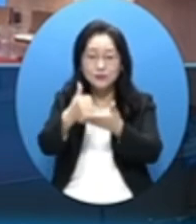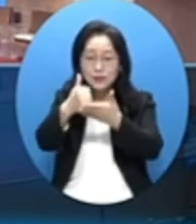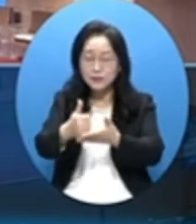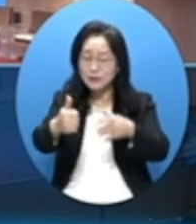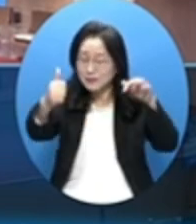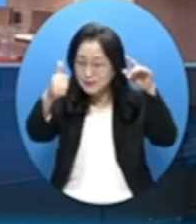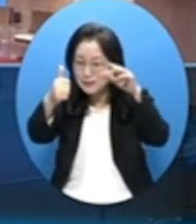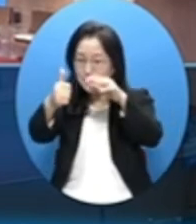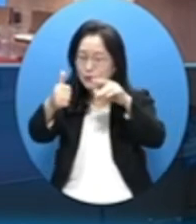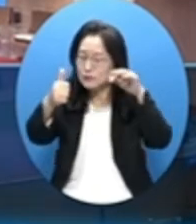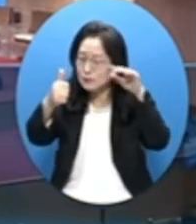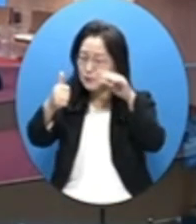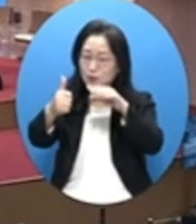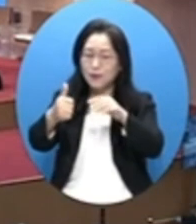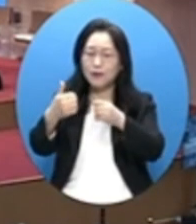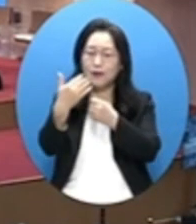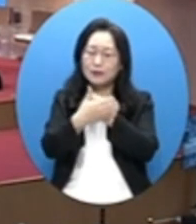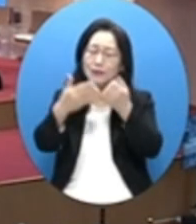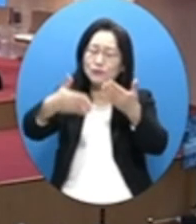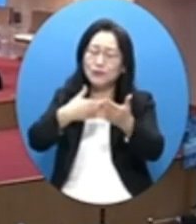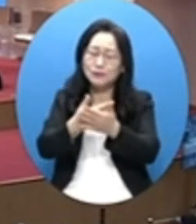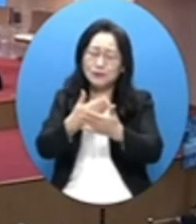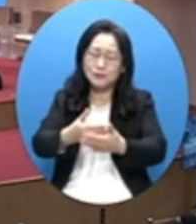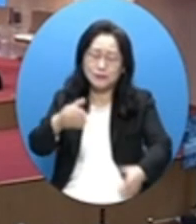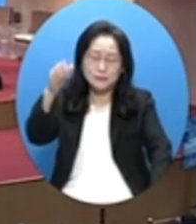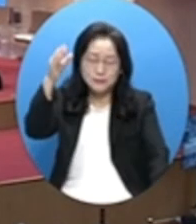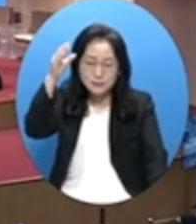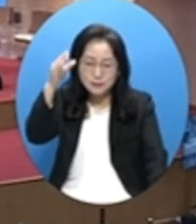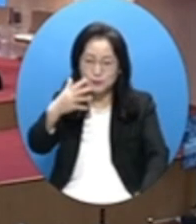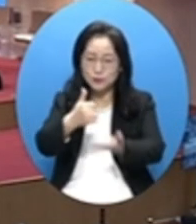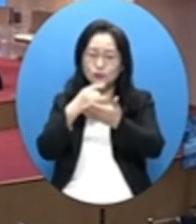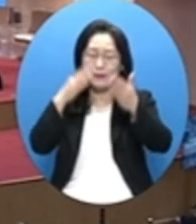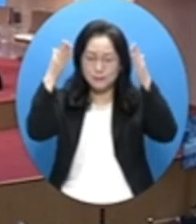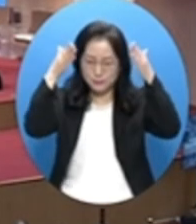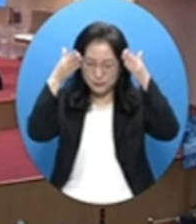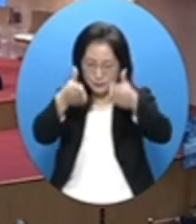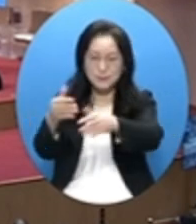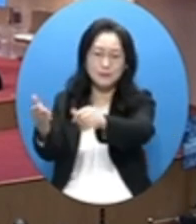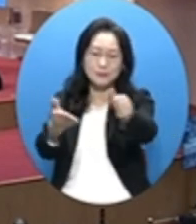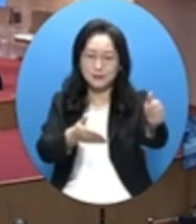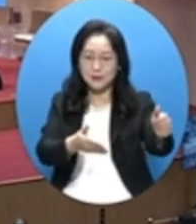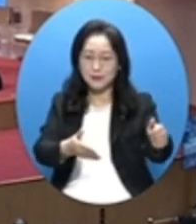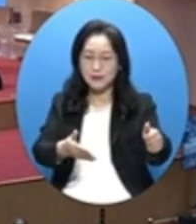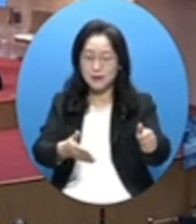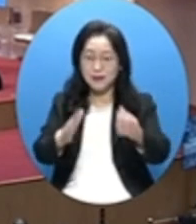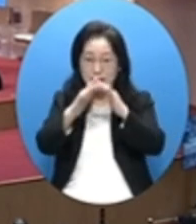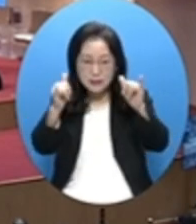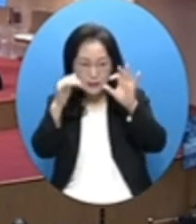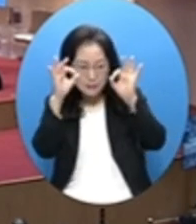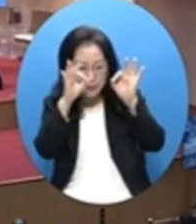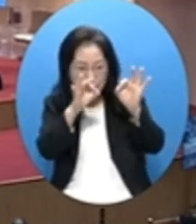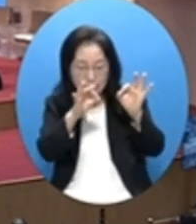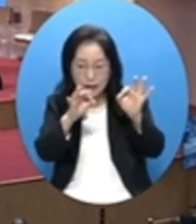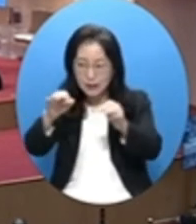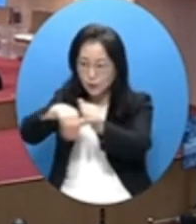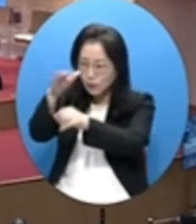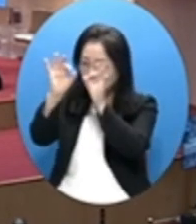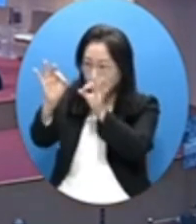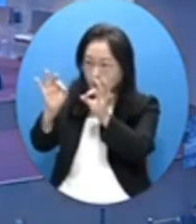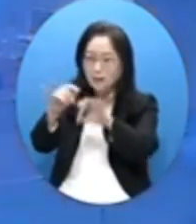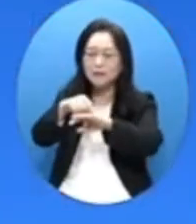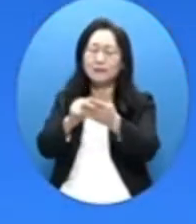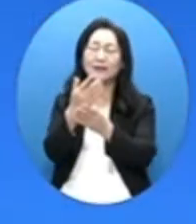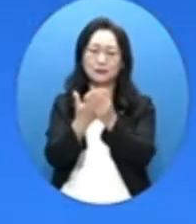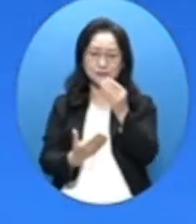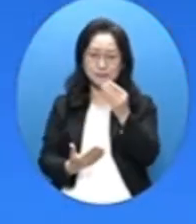짐을 사모하고 주님 베푸신 은혜를 기다리면서 언제나 주님만 바라보고 나가는 여러분 모두가 되기를 바랍니다 사람을 바라볼 때 황야를 바라볼 때 우리